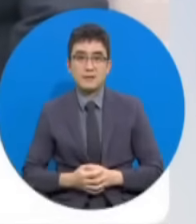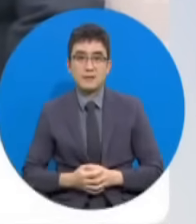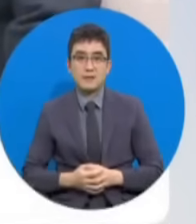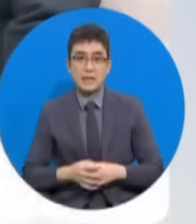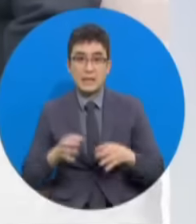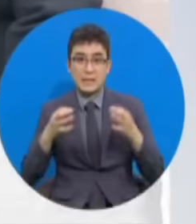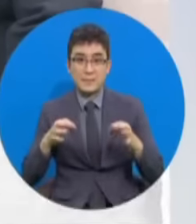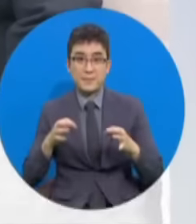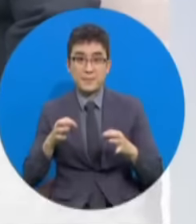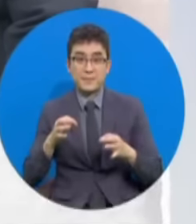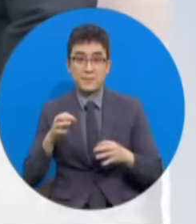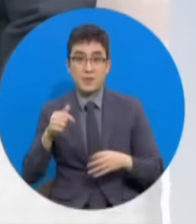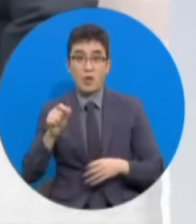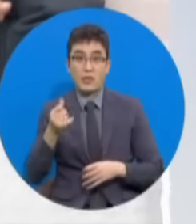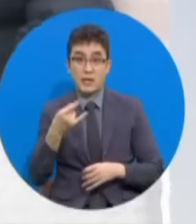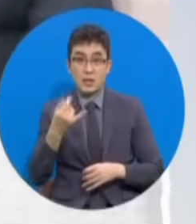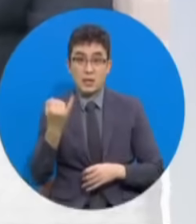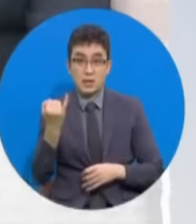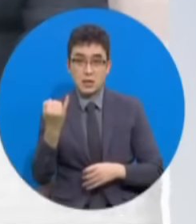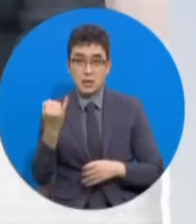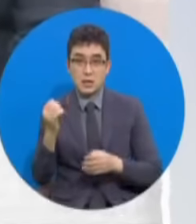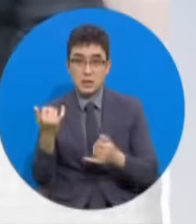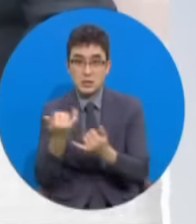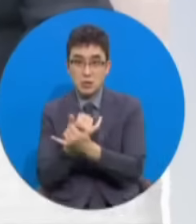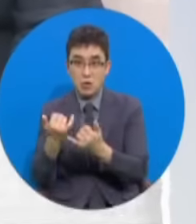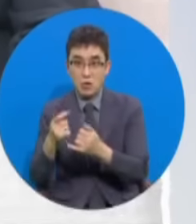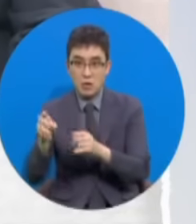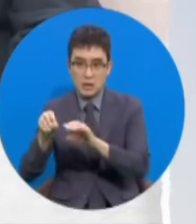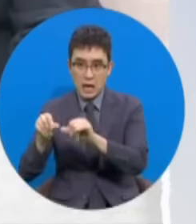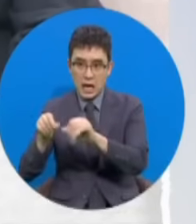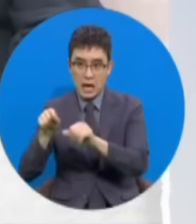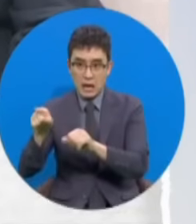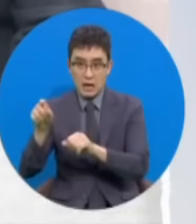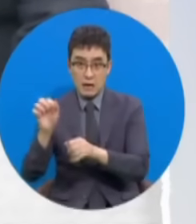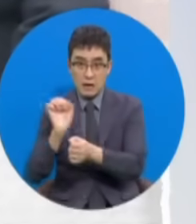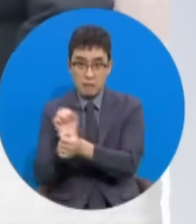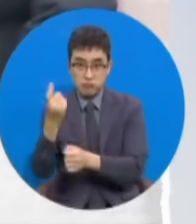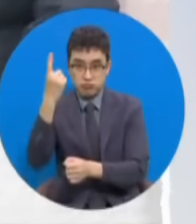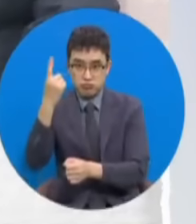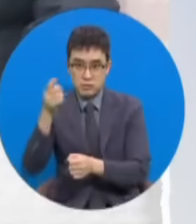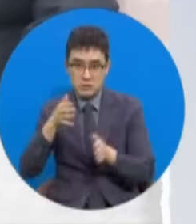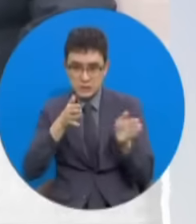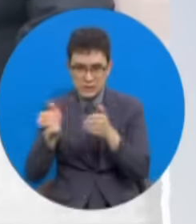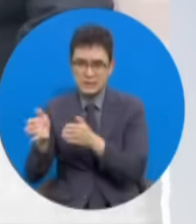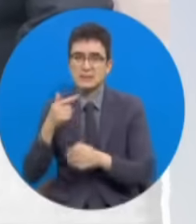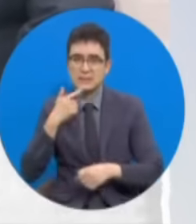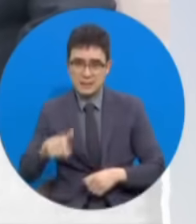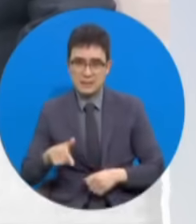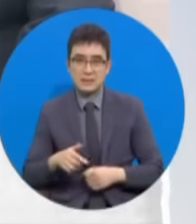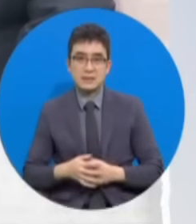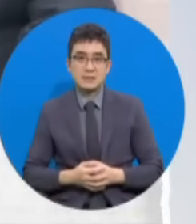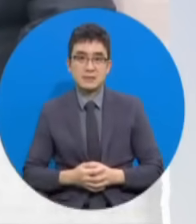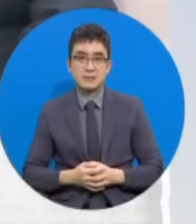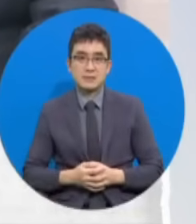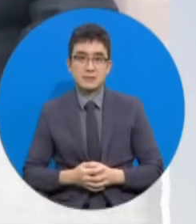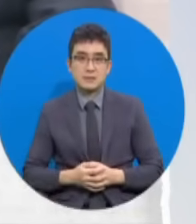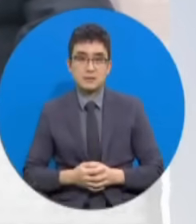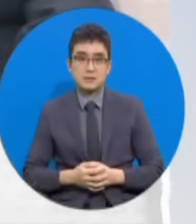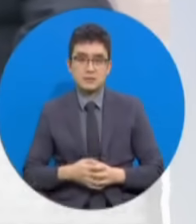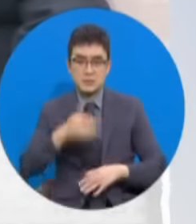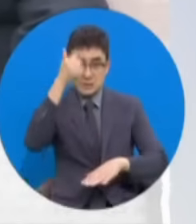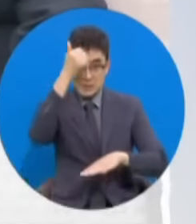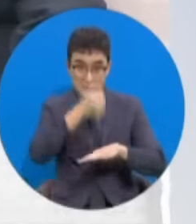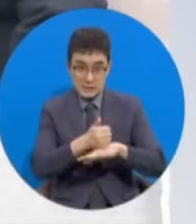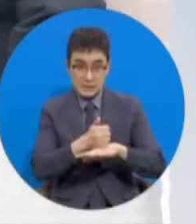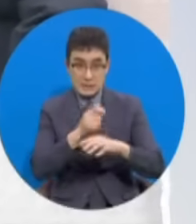김건희 씨 일가를 위해서 이 안이 만들어진 건 저는 아니라고 봐요. 다만 최종 시점에서 윤 정부가